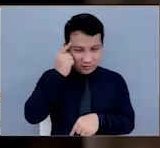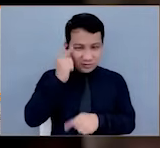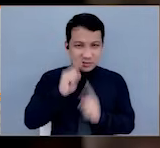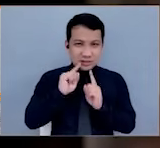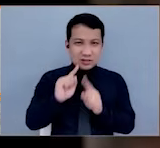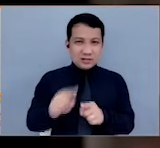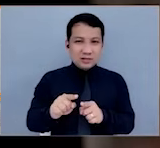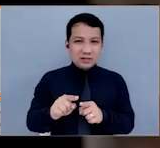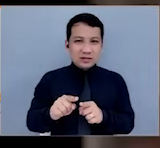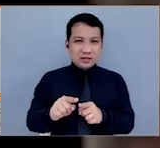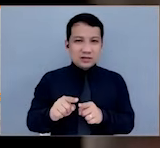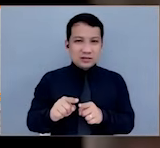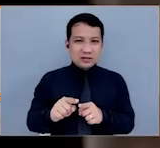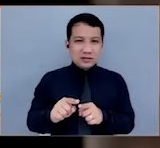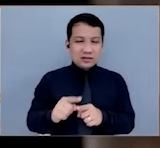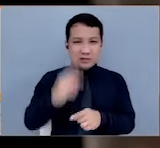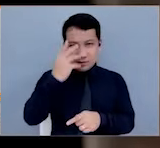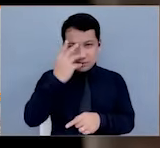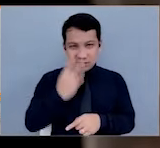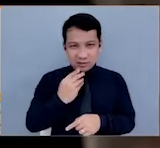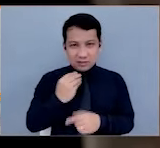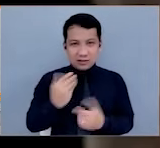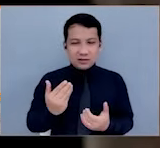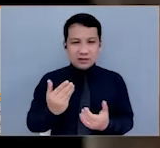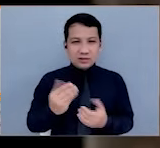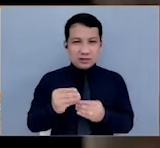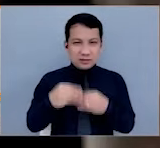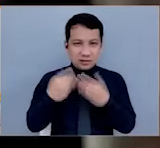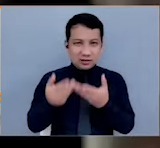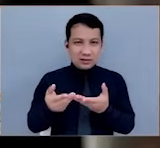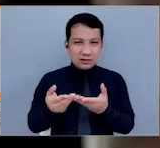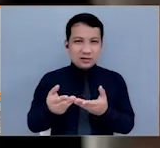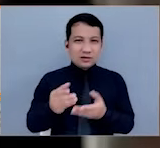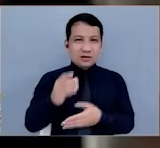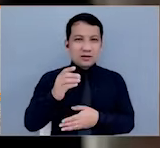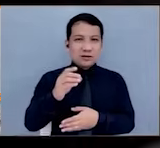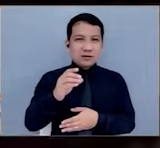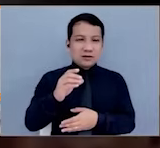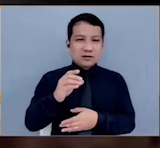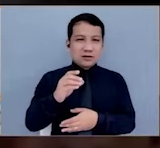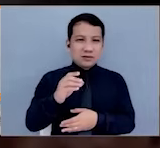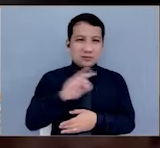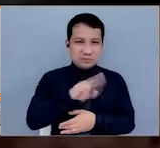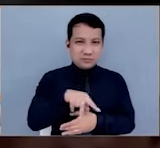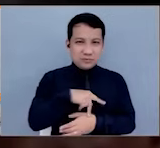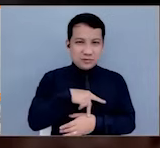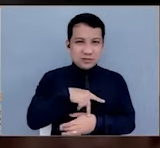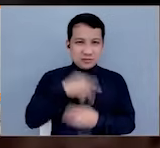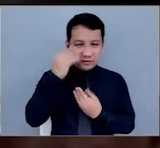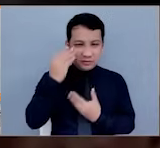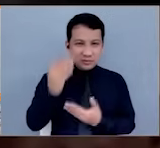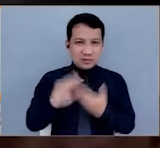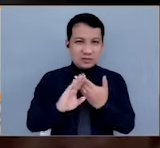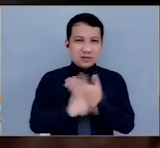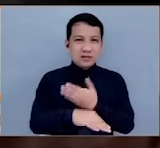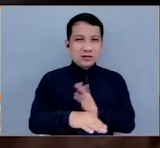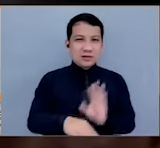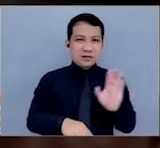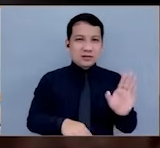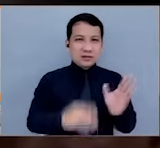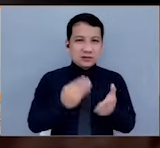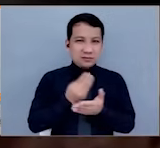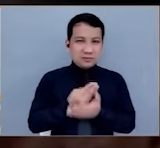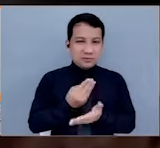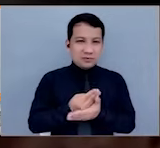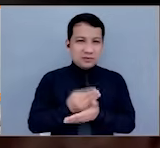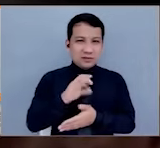nasa gitna ng pagtulog at ibinigay niya ang kanyang personal information. Naibalik naman ni Kelly ang perang na-scam sa